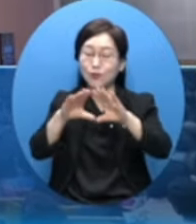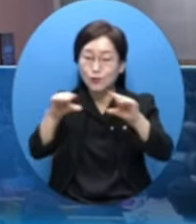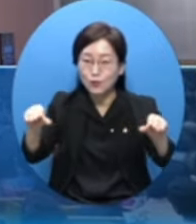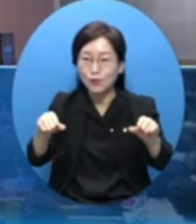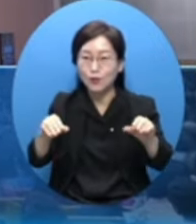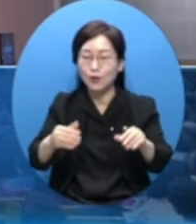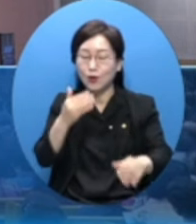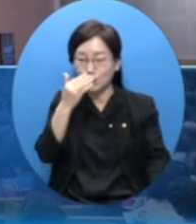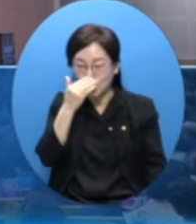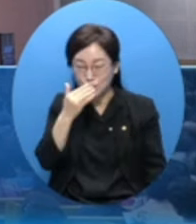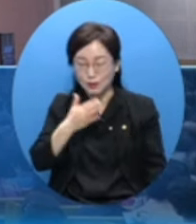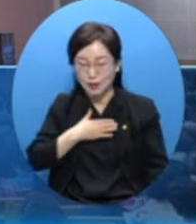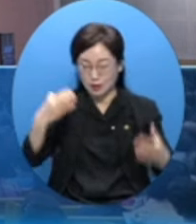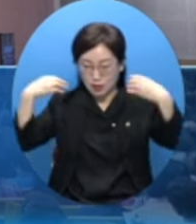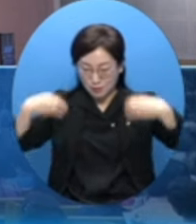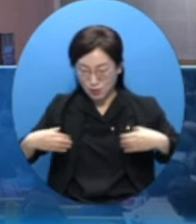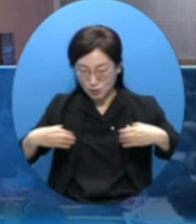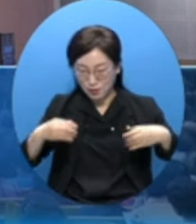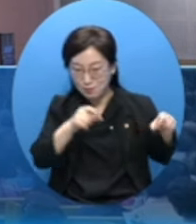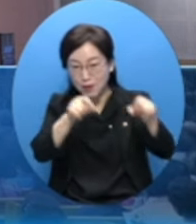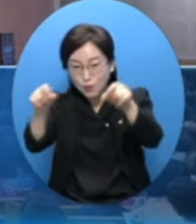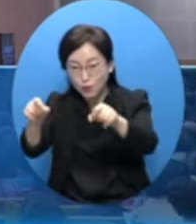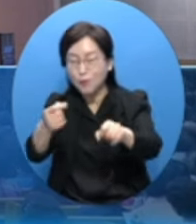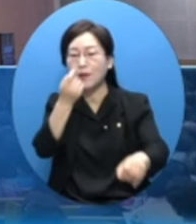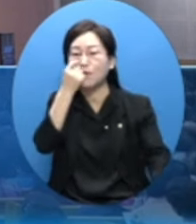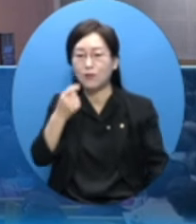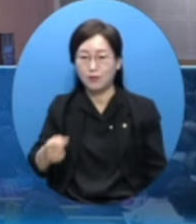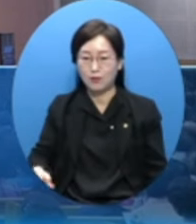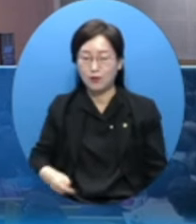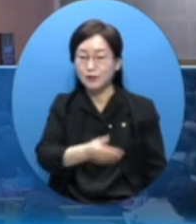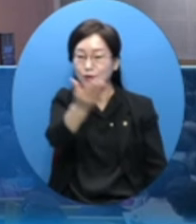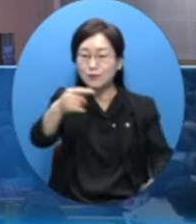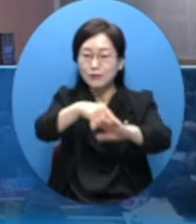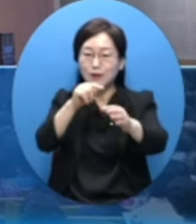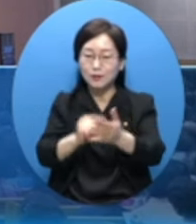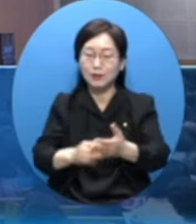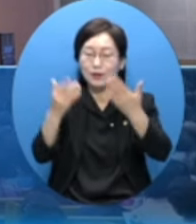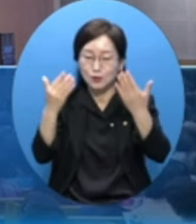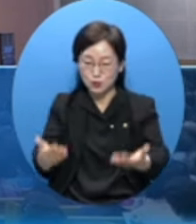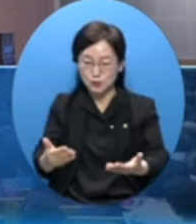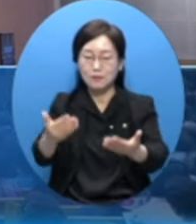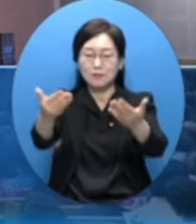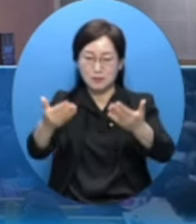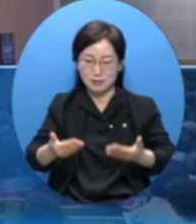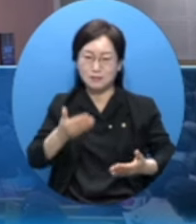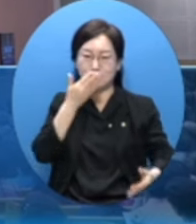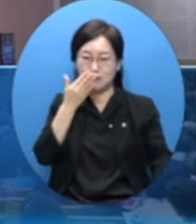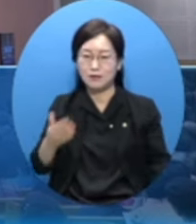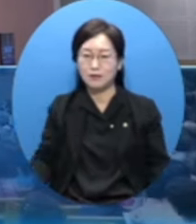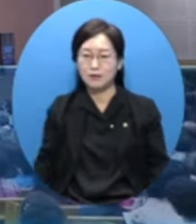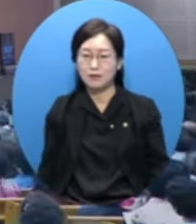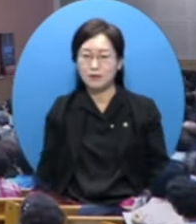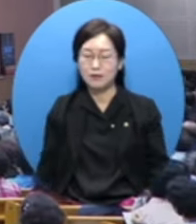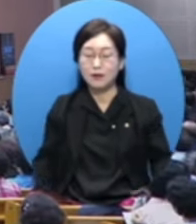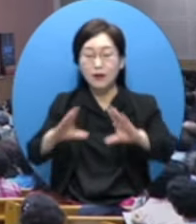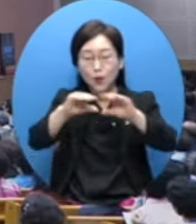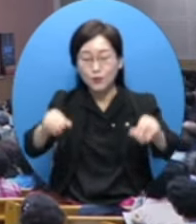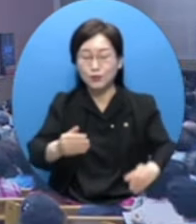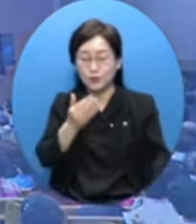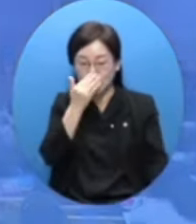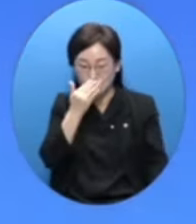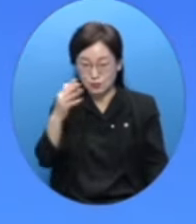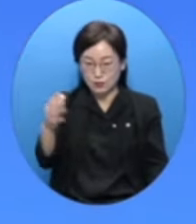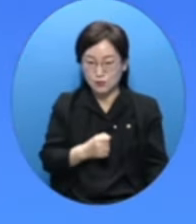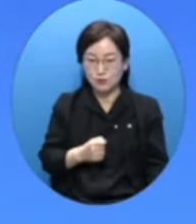온유하고 겸손하니 나의 멍에를 메고 내게 배워라. 그러면 너희 마음이 쉼을 얻으리니. 온유와 겸손으로